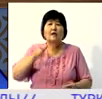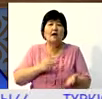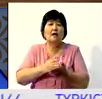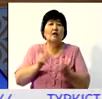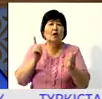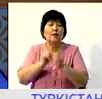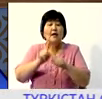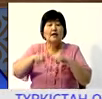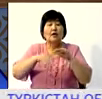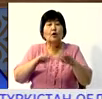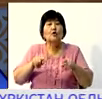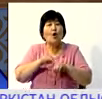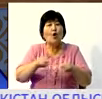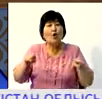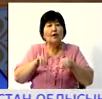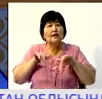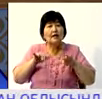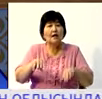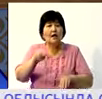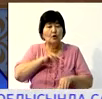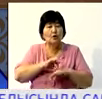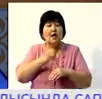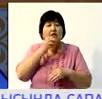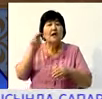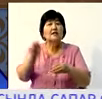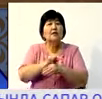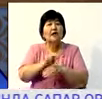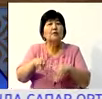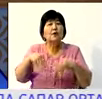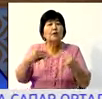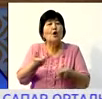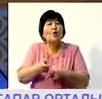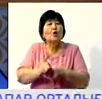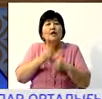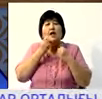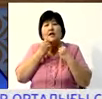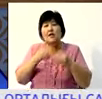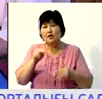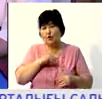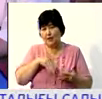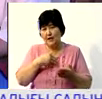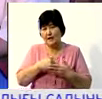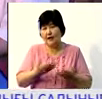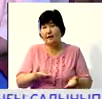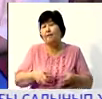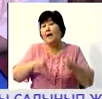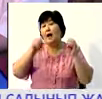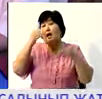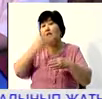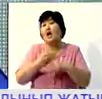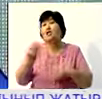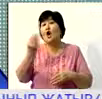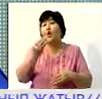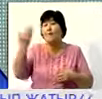кейінгі ұрпаққа үгіт насихат жұмыстарын жүргізіп, жақсы тәрбие беру жөнінен өте жақсы жұмыстар атқарды. Арнайы кеште